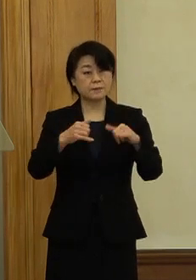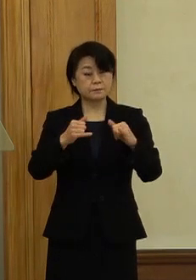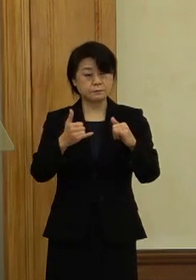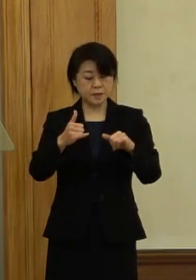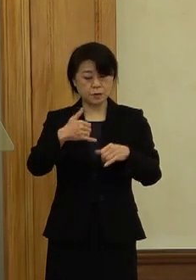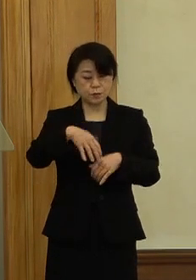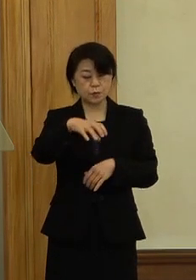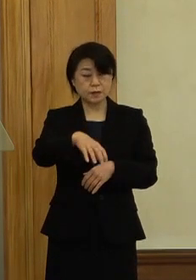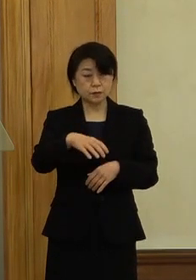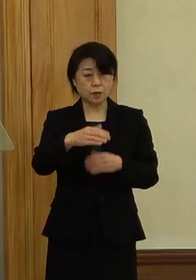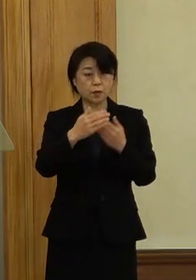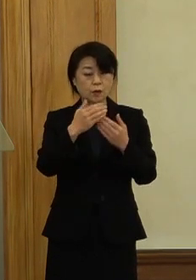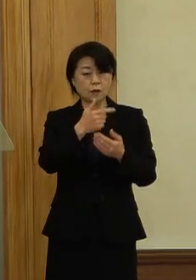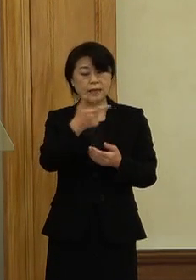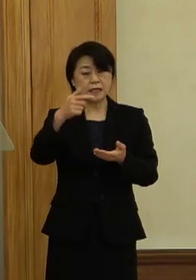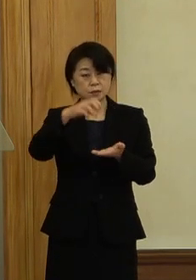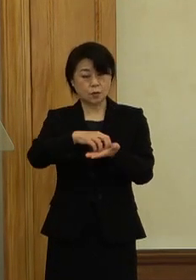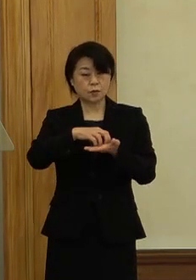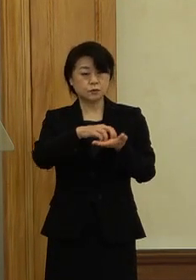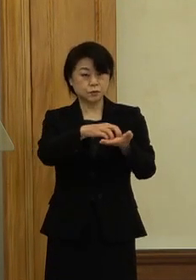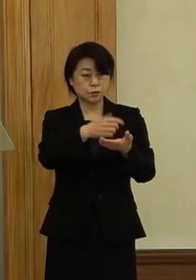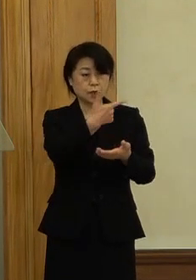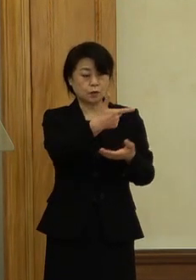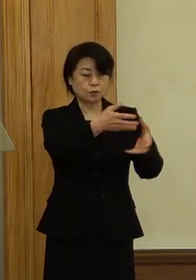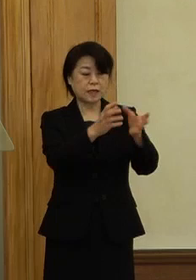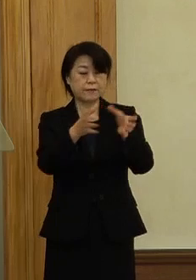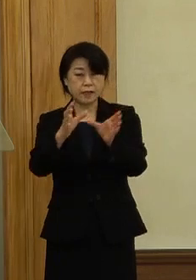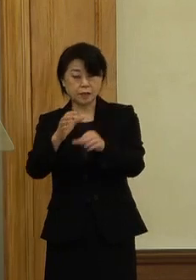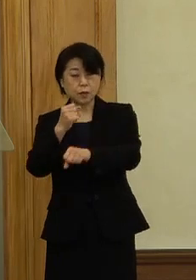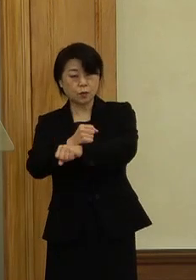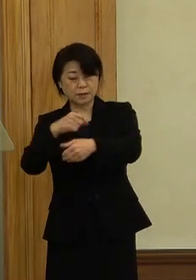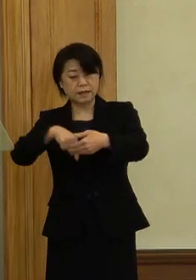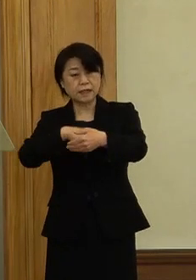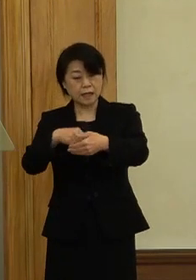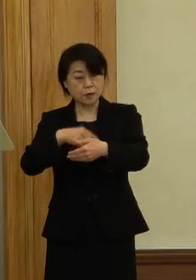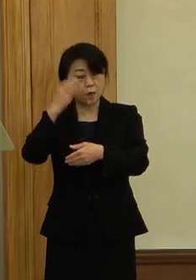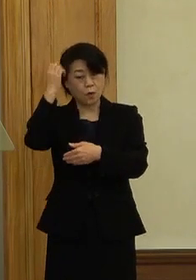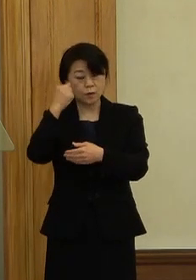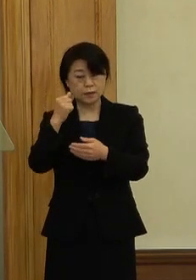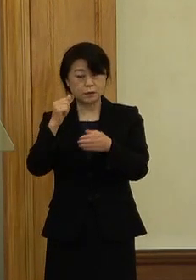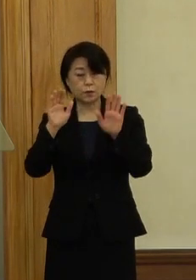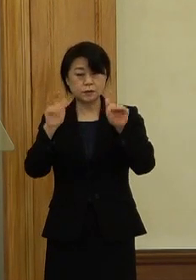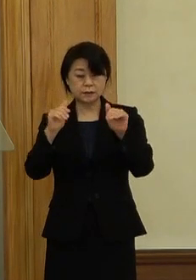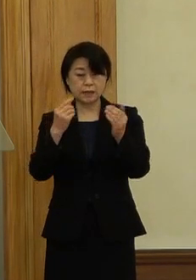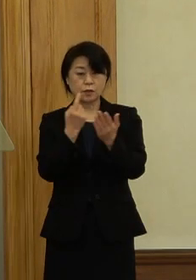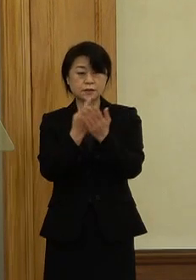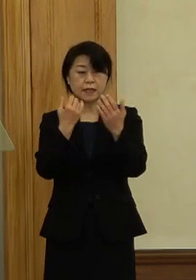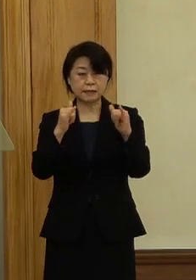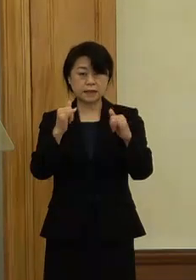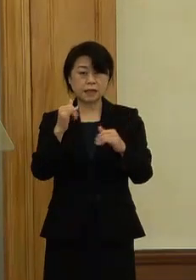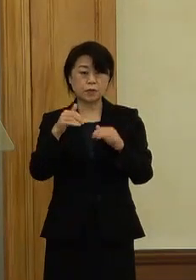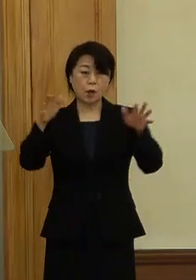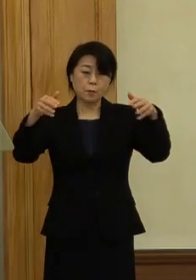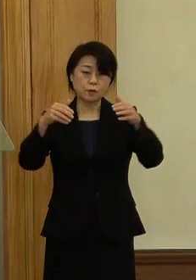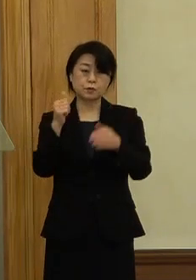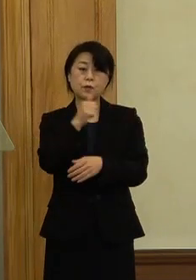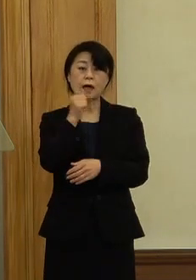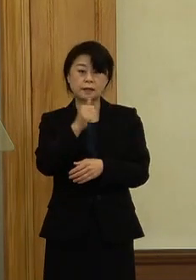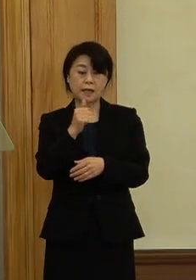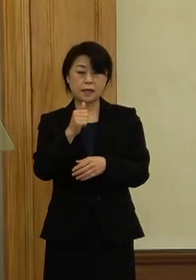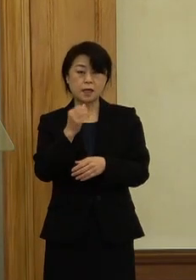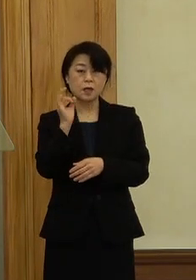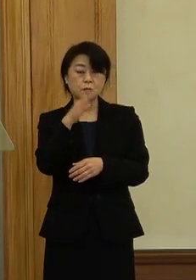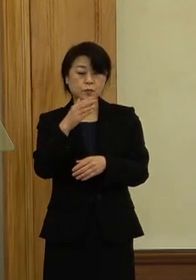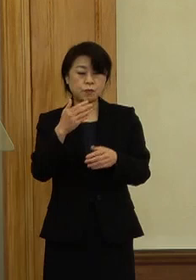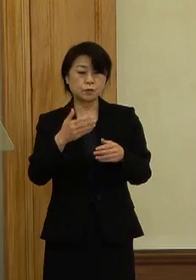と大賞を受賞される6団体の功績概要、記念式典の参加者募集案内および無料開放施